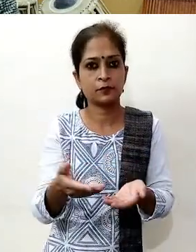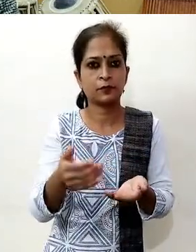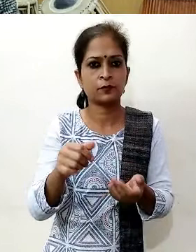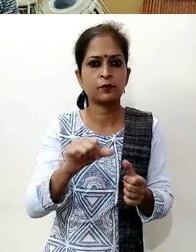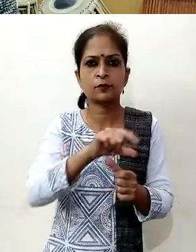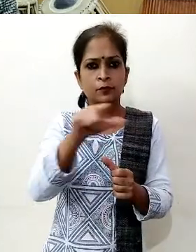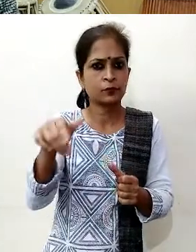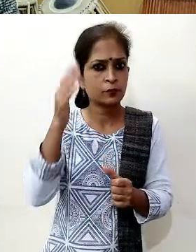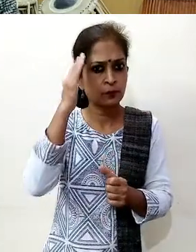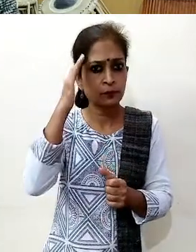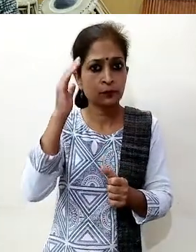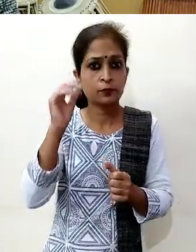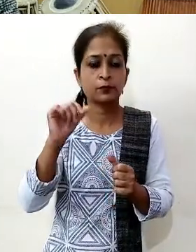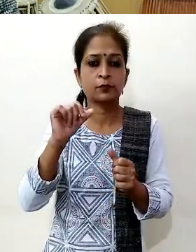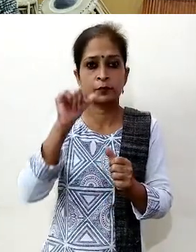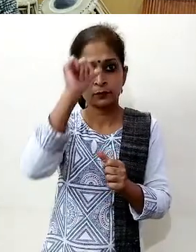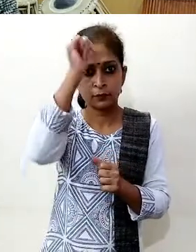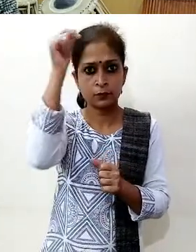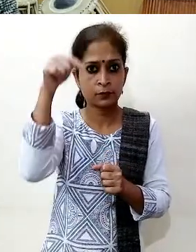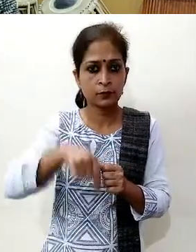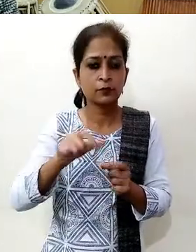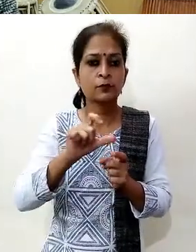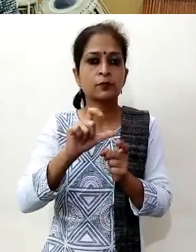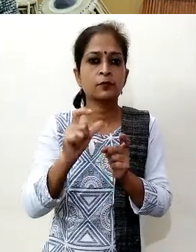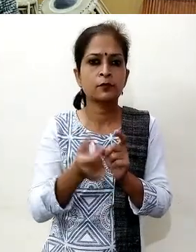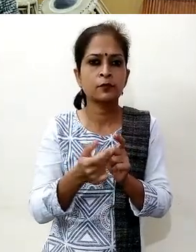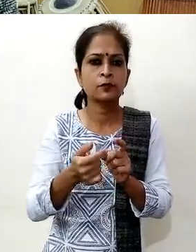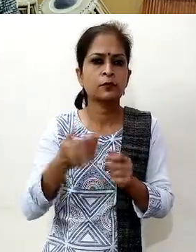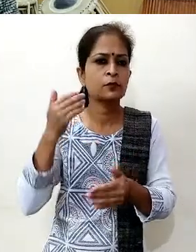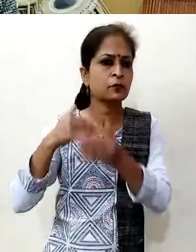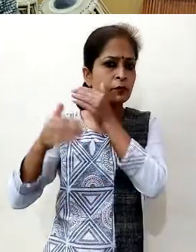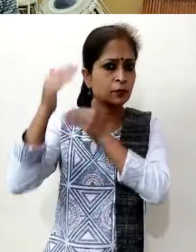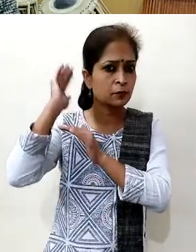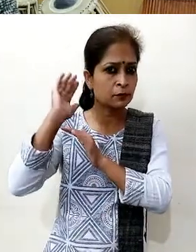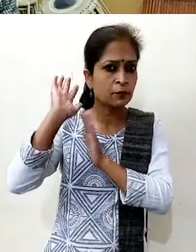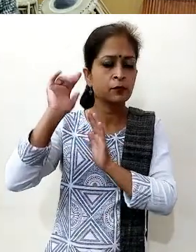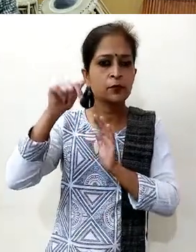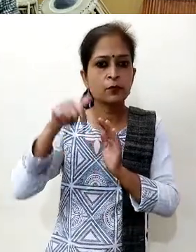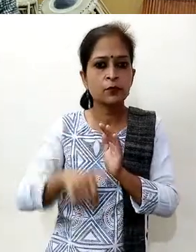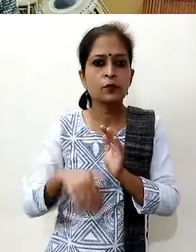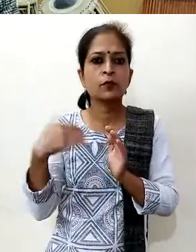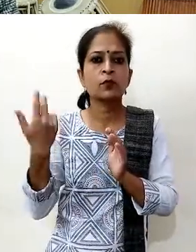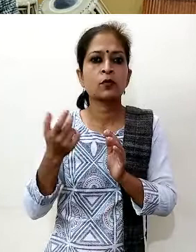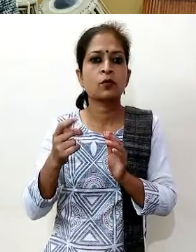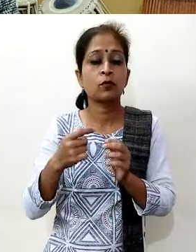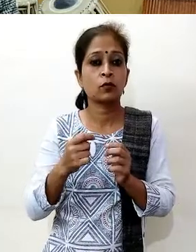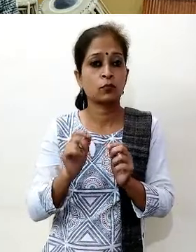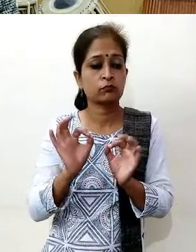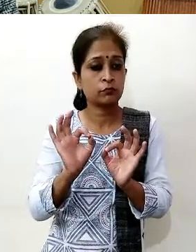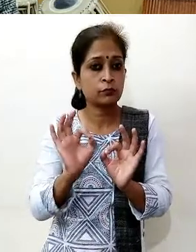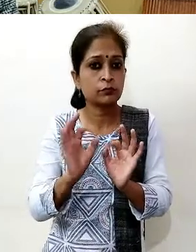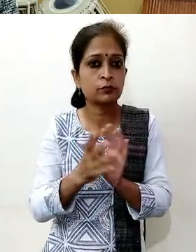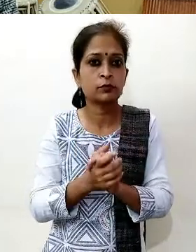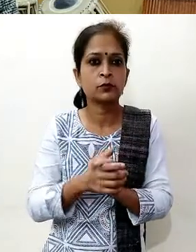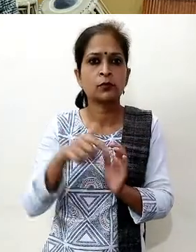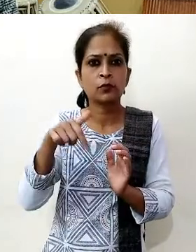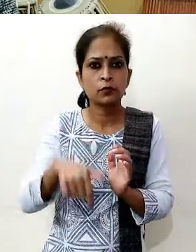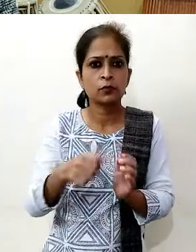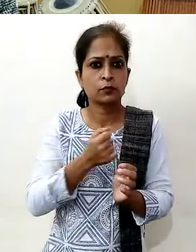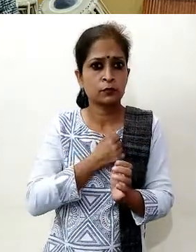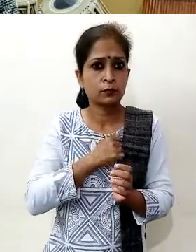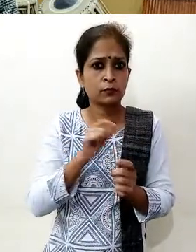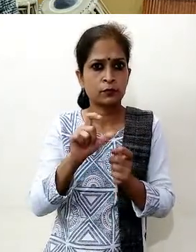सबसे प्राचीन और समृद्ध संस्कृति है, पर क्या आप जानते हैं कि हमारी संस्कृति की सबसे बड़ी विशेषता क्या